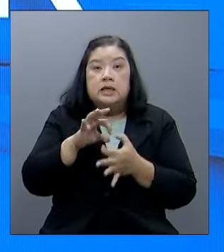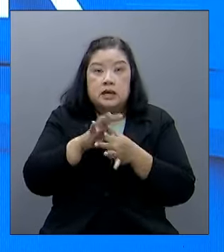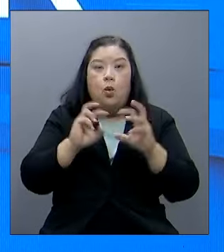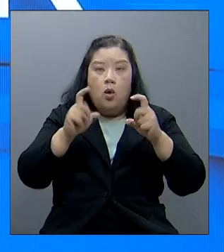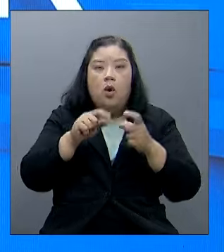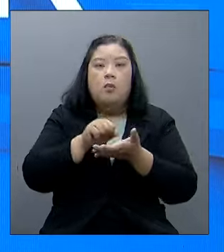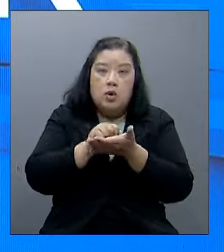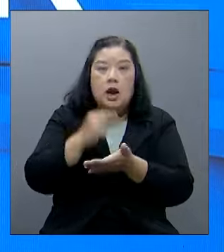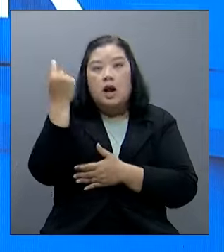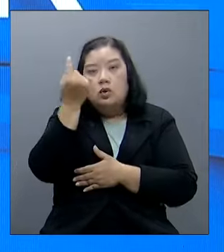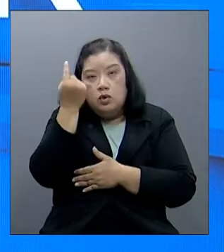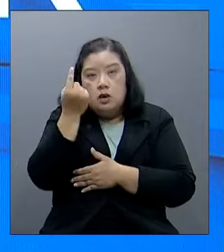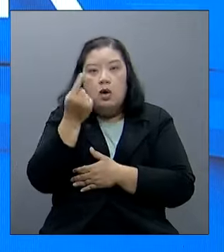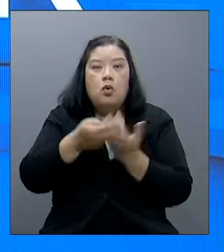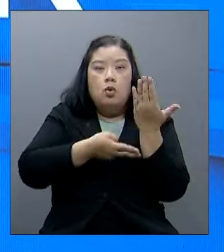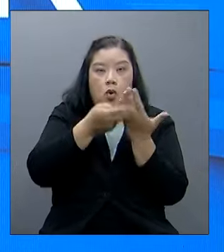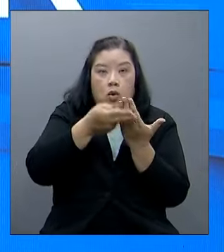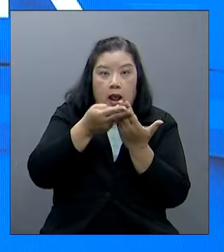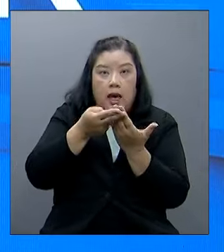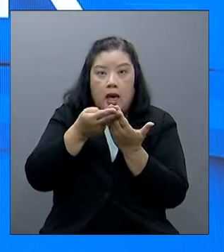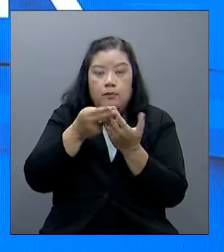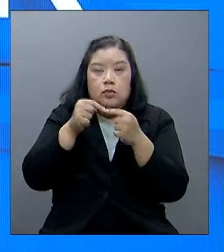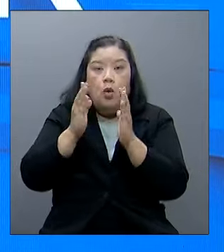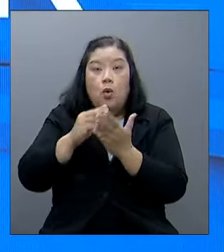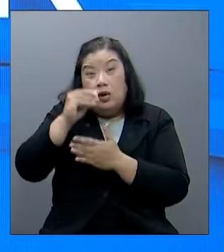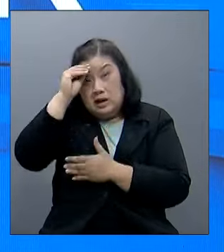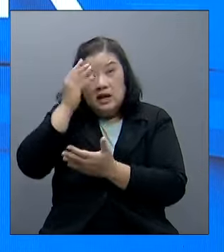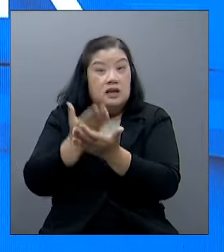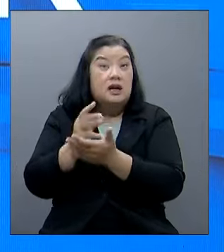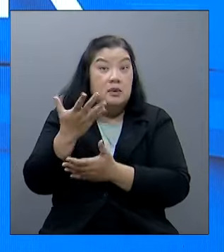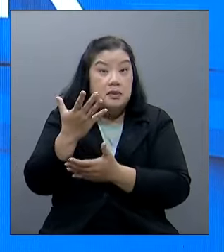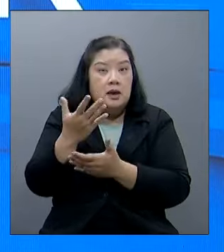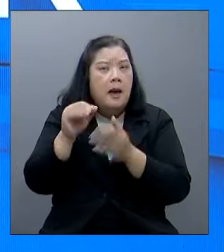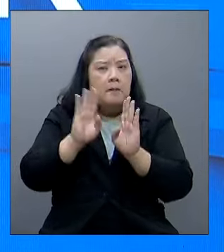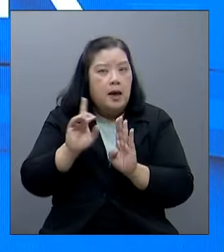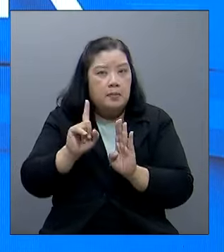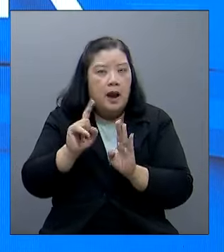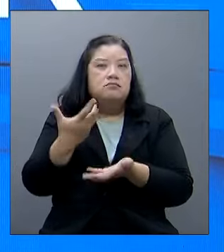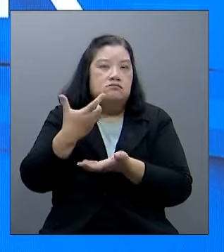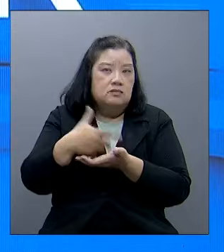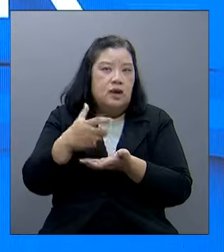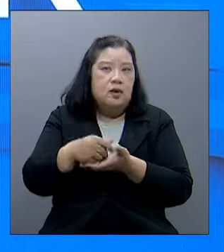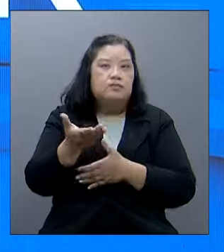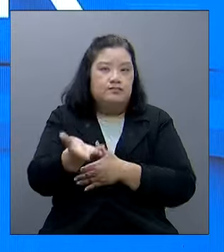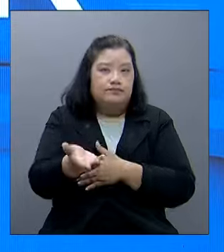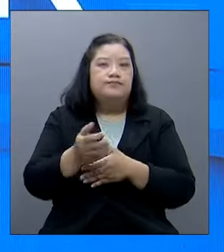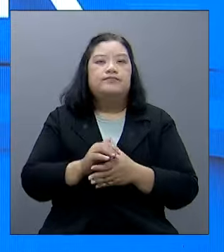านโรงแรมให้กับน้องๆที่ขาดแคลนทุนทรัพย์เรื่องราวนี้จะเป็นอย่างไรนะคะไปดูตั้งแต่ในเรื่องราวของการก่อตั้งกันเลย